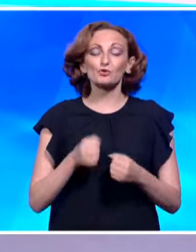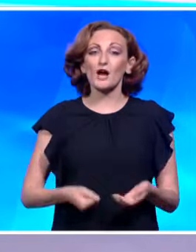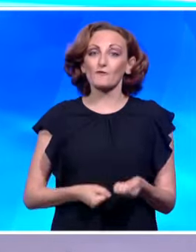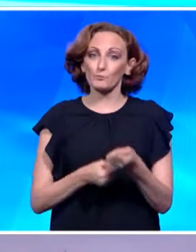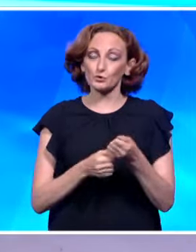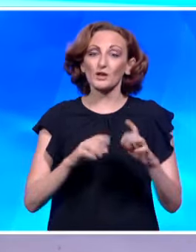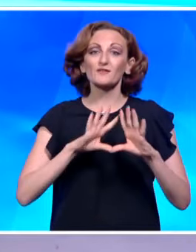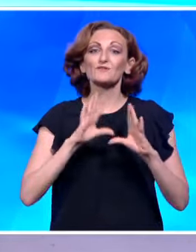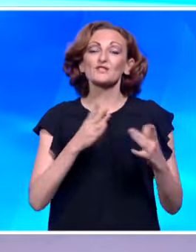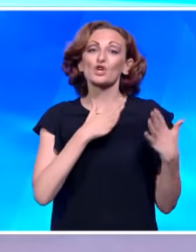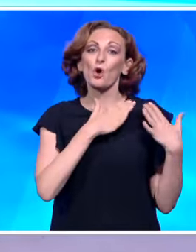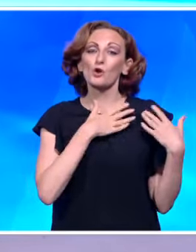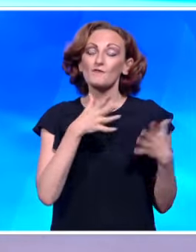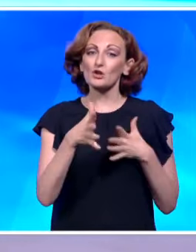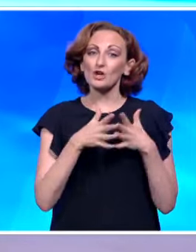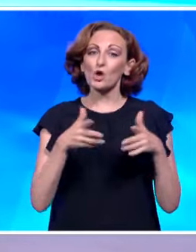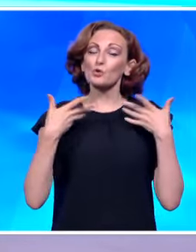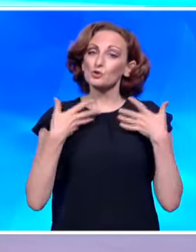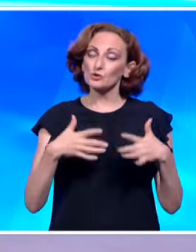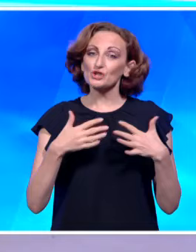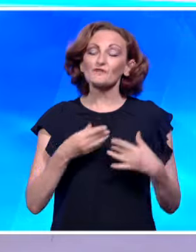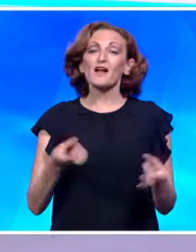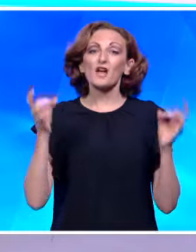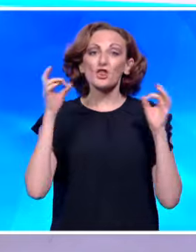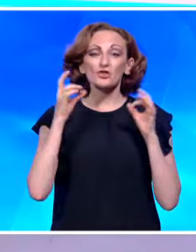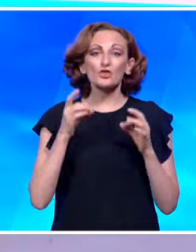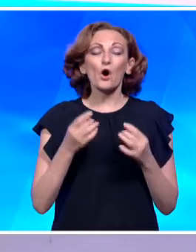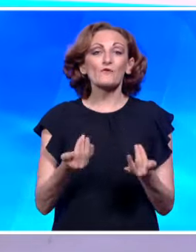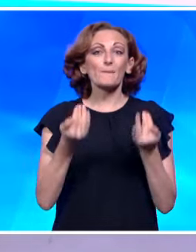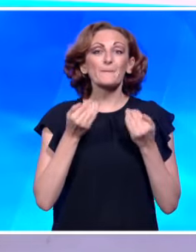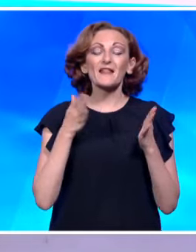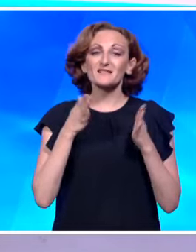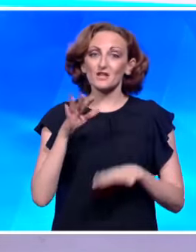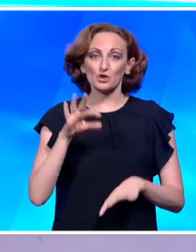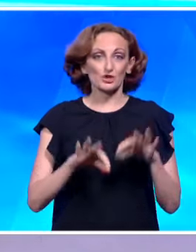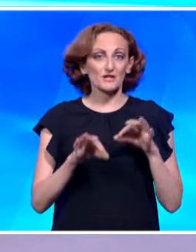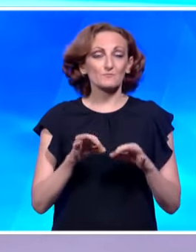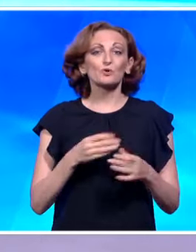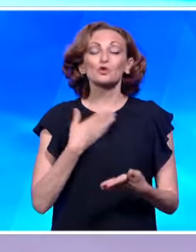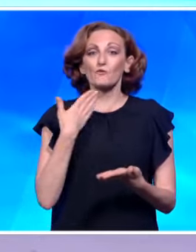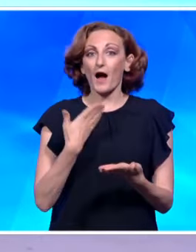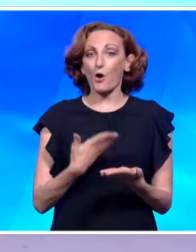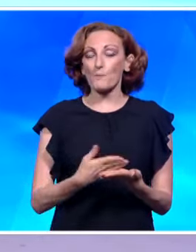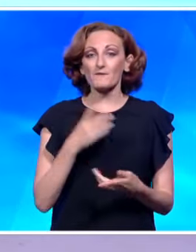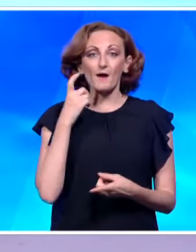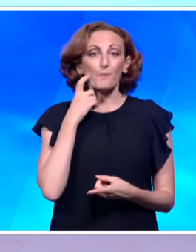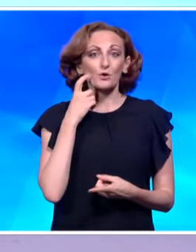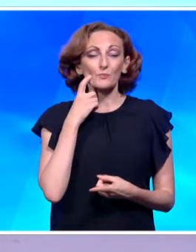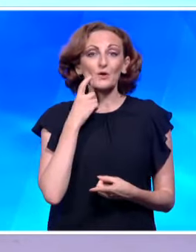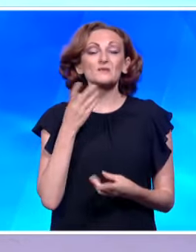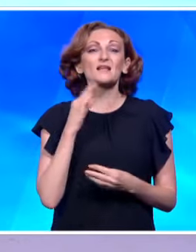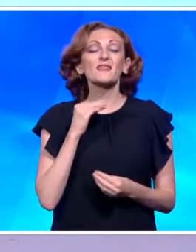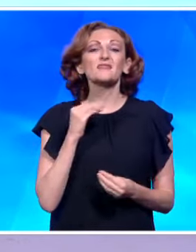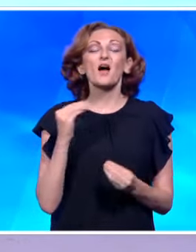всички отговорни хора, които не желаят нови предсрочни избори. Това обяви лидерът на ГЕРБ Бойко Борисов след консултациите при президента.